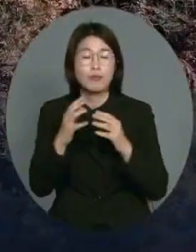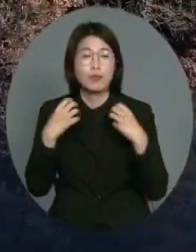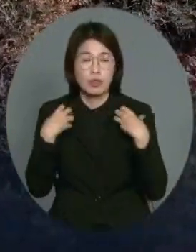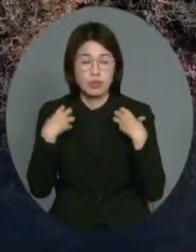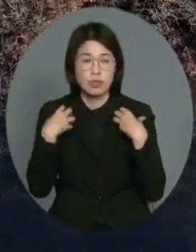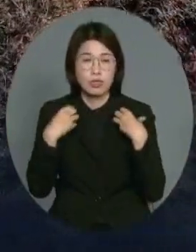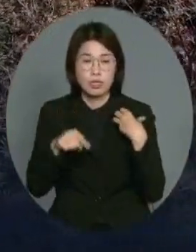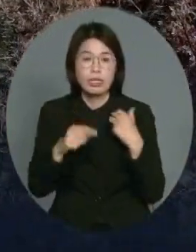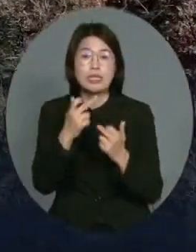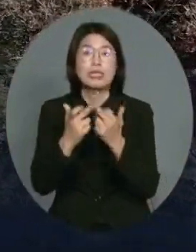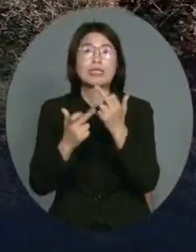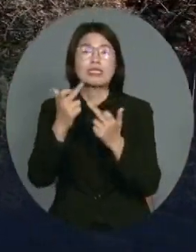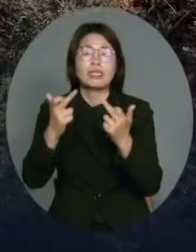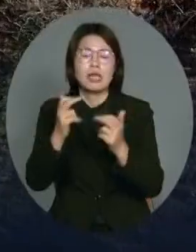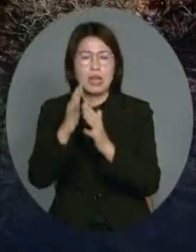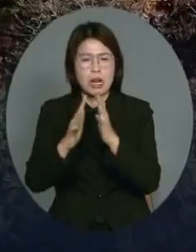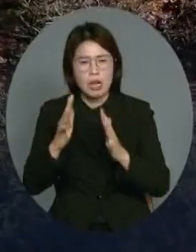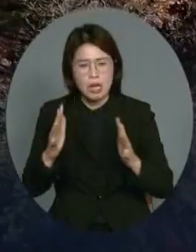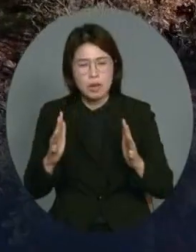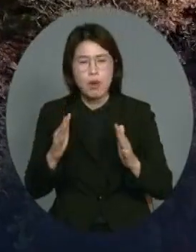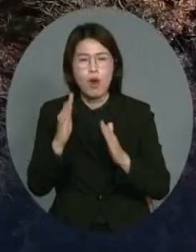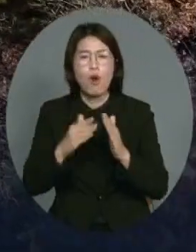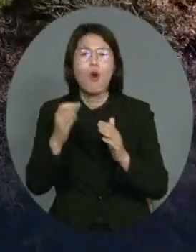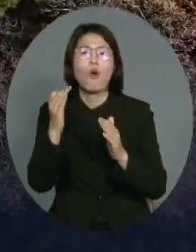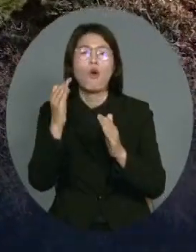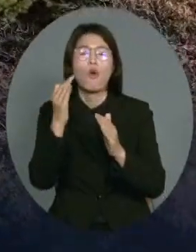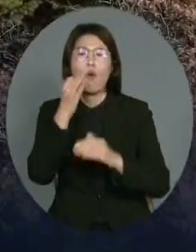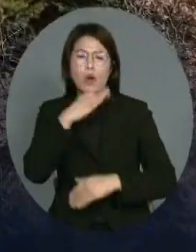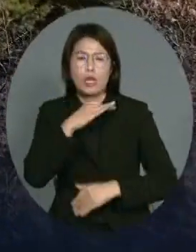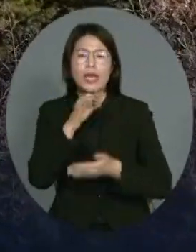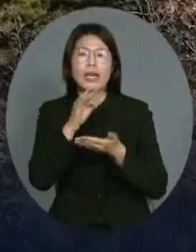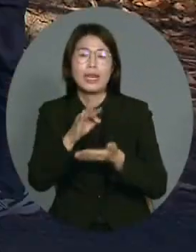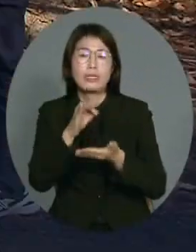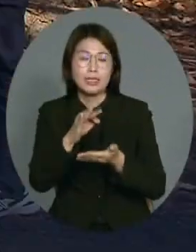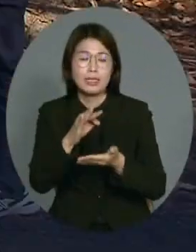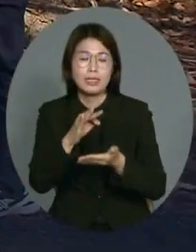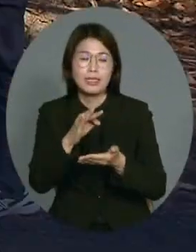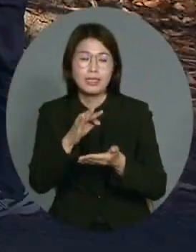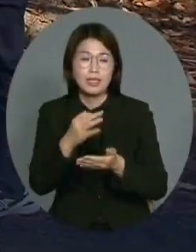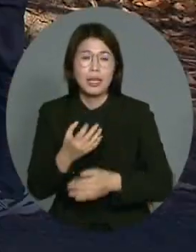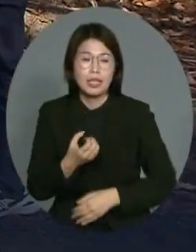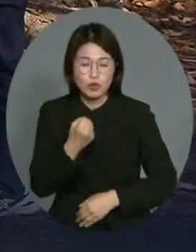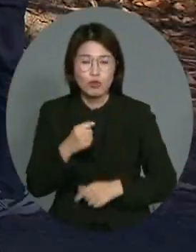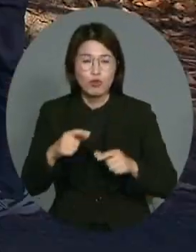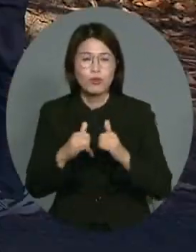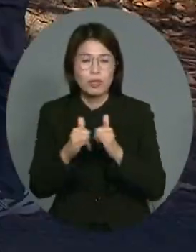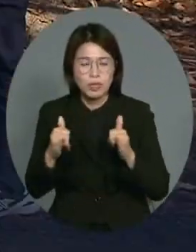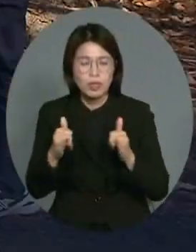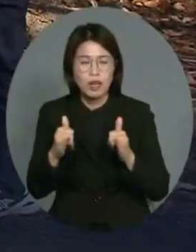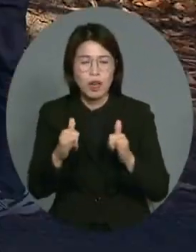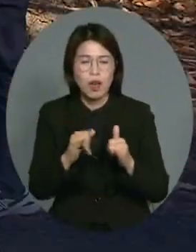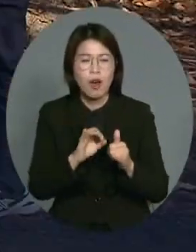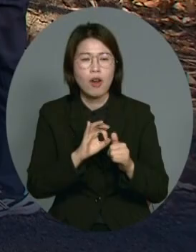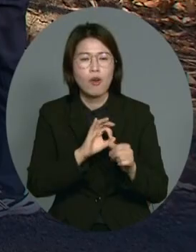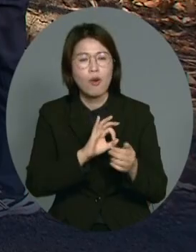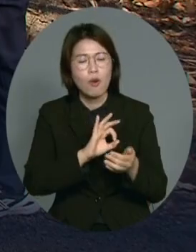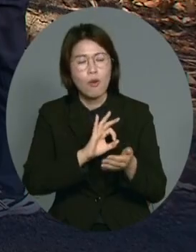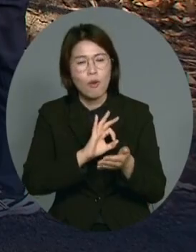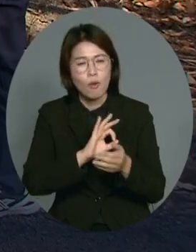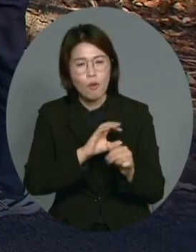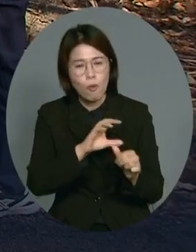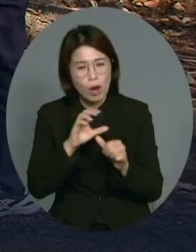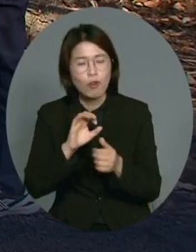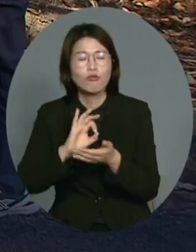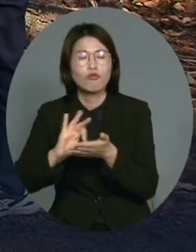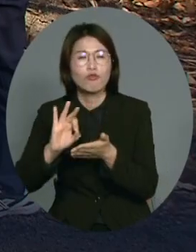이적 살림을 공익적 가치를 최대한 발휘하면서 마을 주민의 활용 수요도